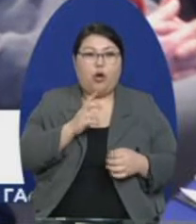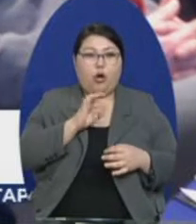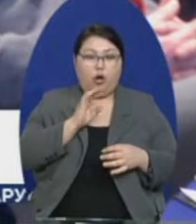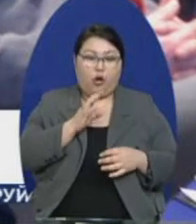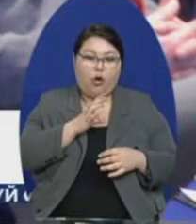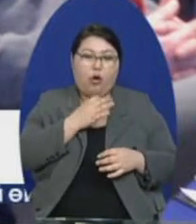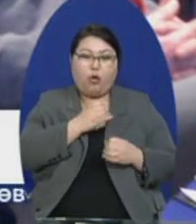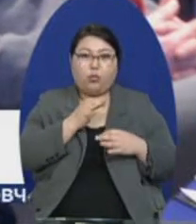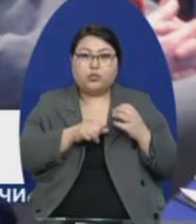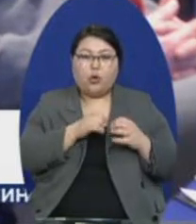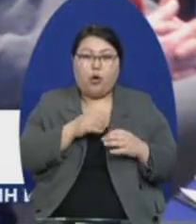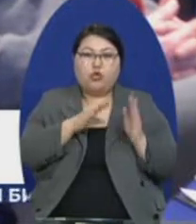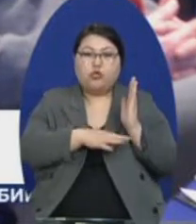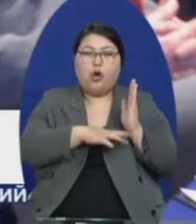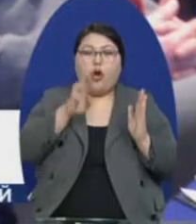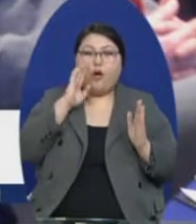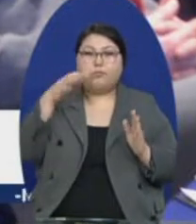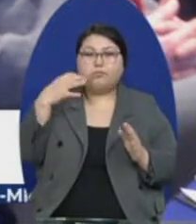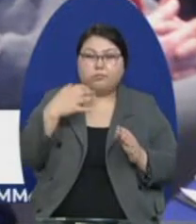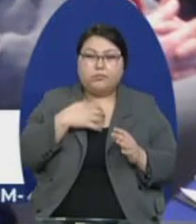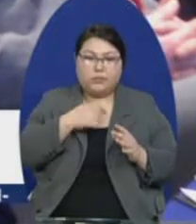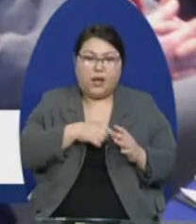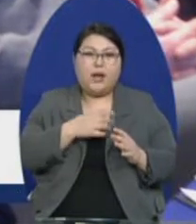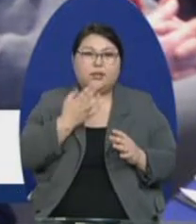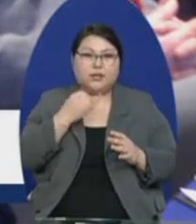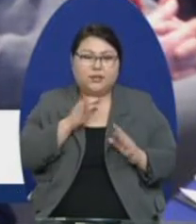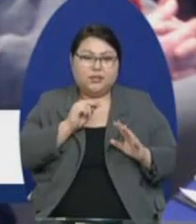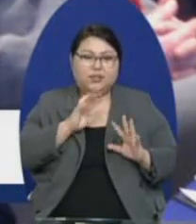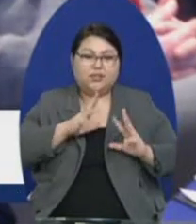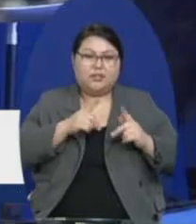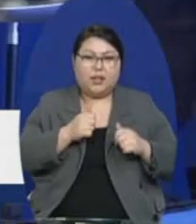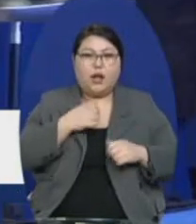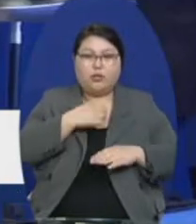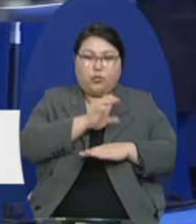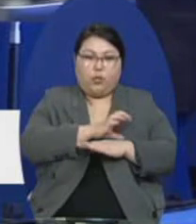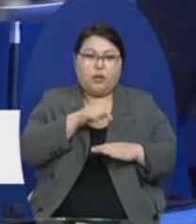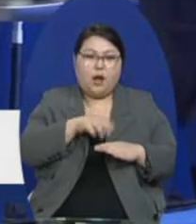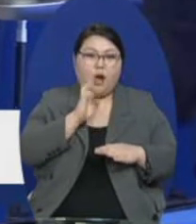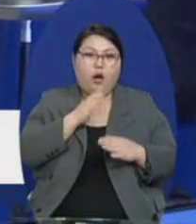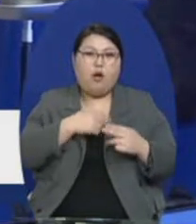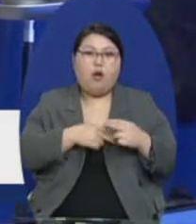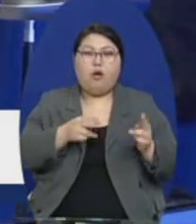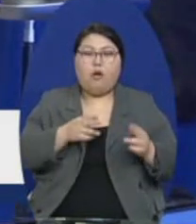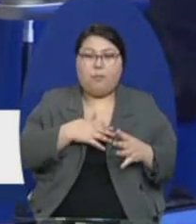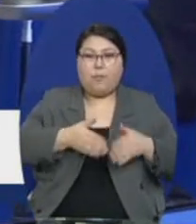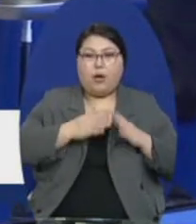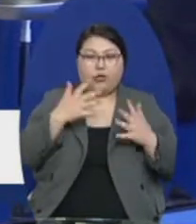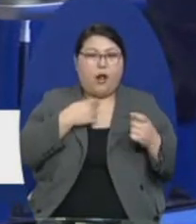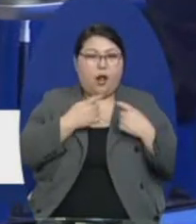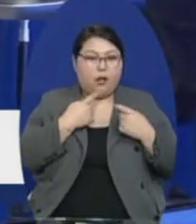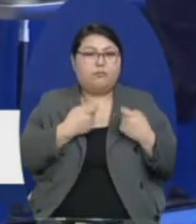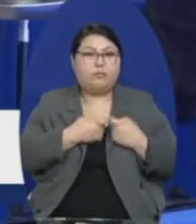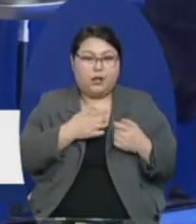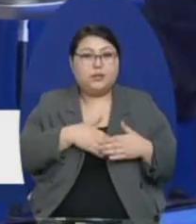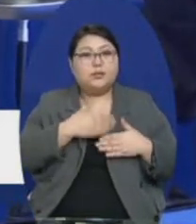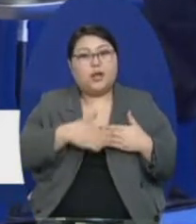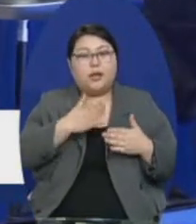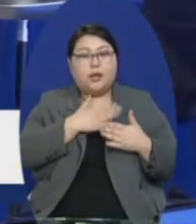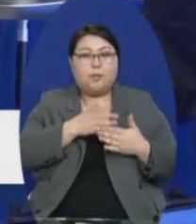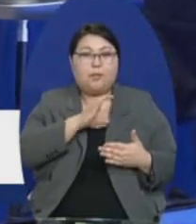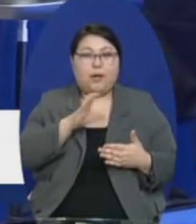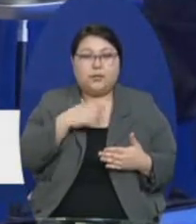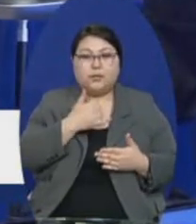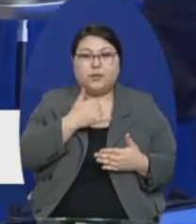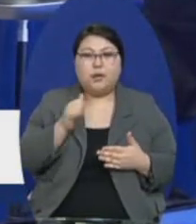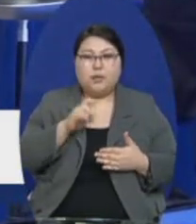байгууллагатай үдийн хоолны чанарыг сайжруулж 50 сургуульд шинээр галтоогоо байгуулах тал дээр тохиролцоо нүрчээ. Цаашид салбарын яамнаас донор байгууллагуудтай зарим зээлийг